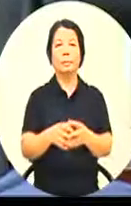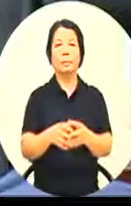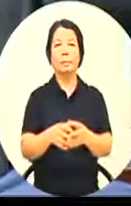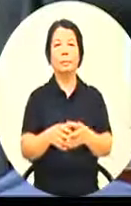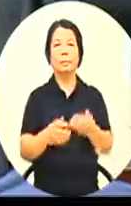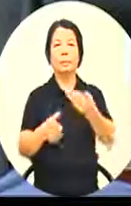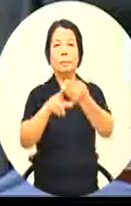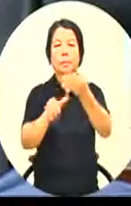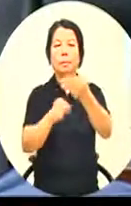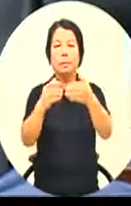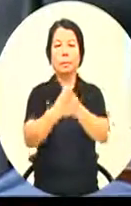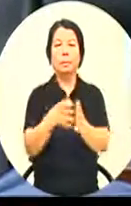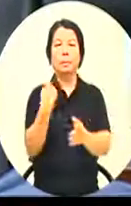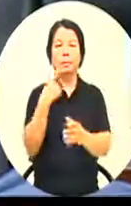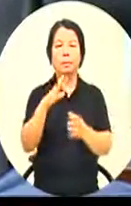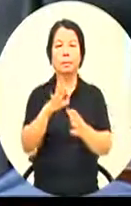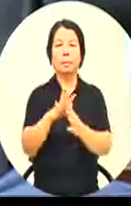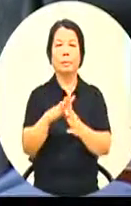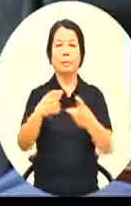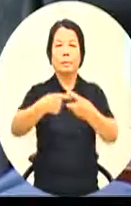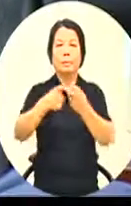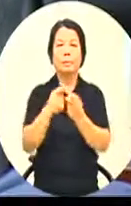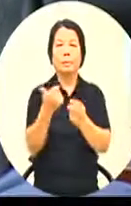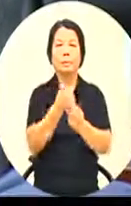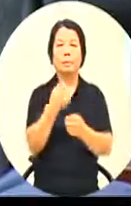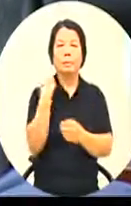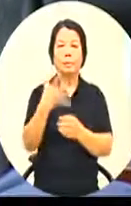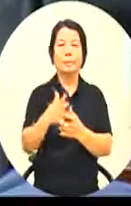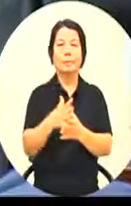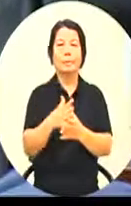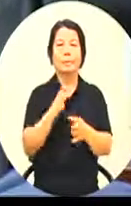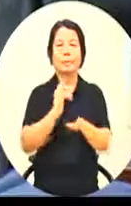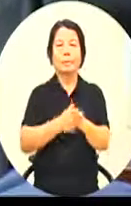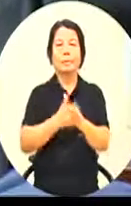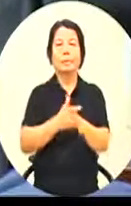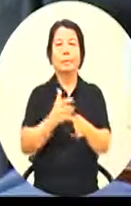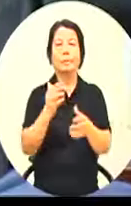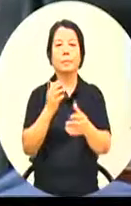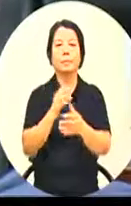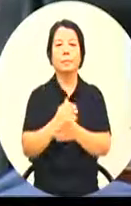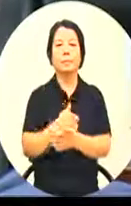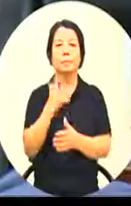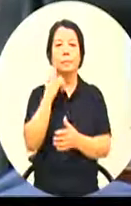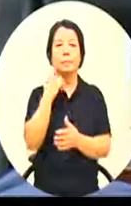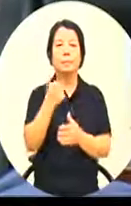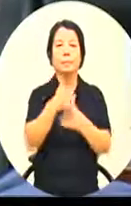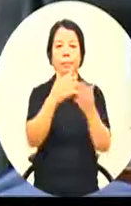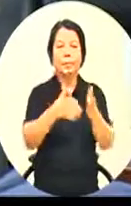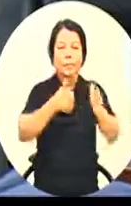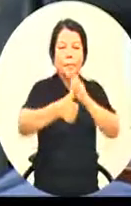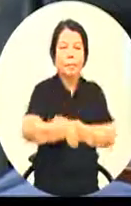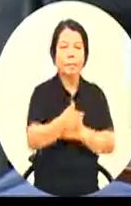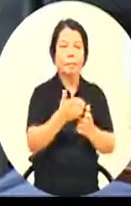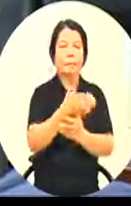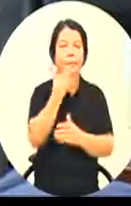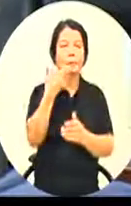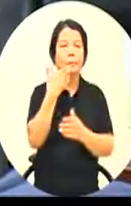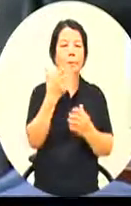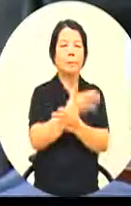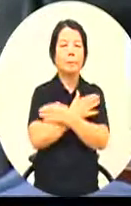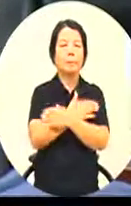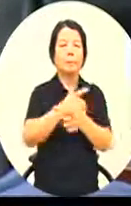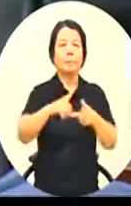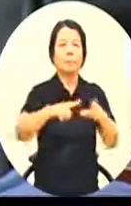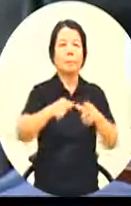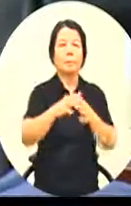位新手爸爸呢，分别到了高雄市的公办公营的幼稚园、私营的幼稚园，还有非营利